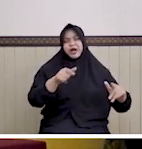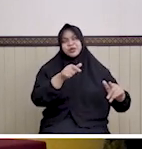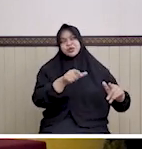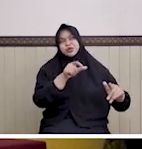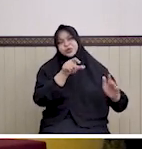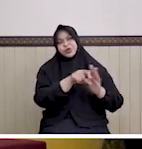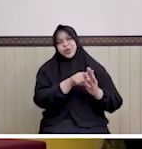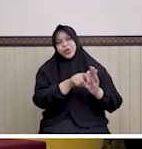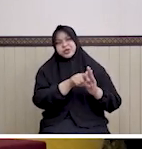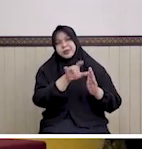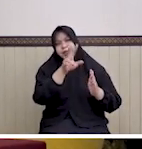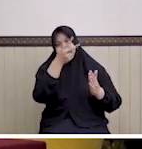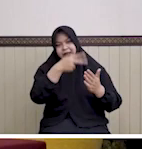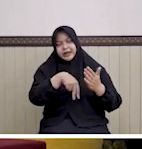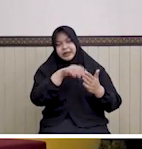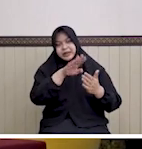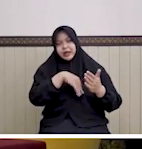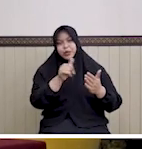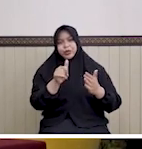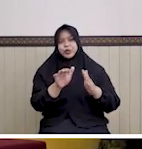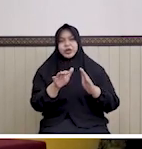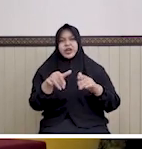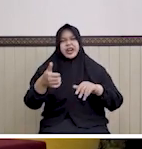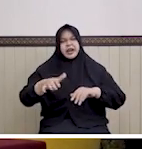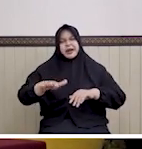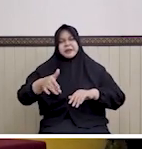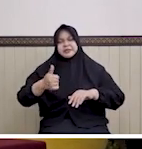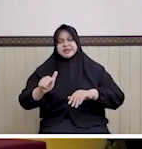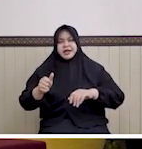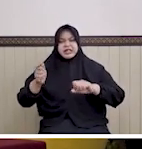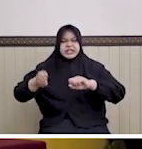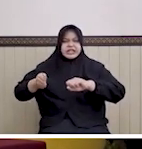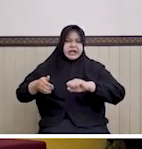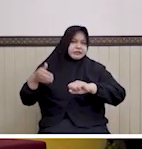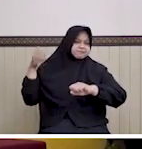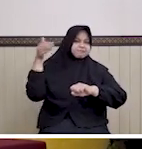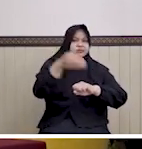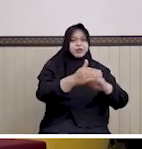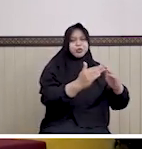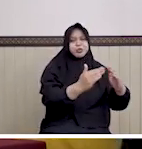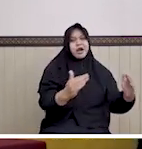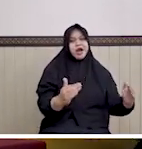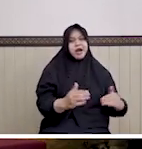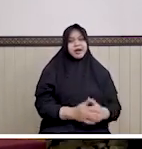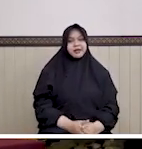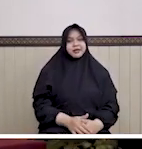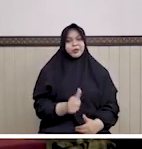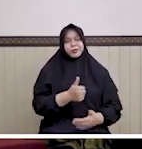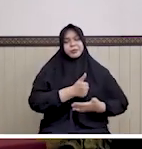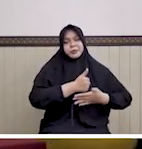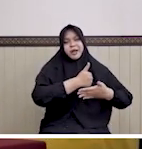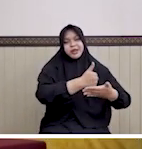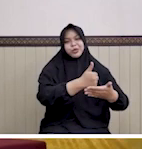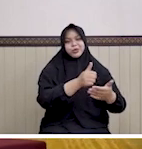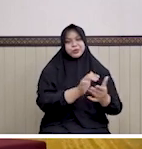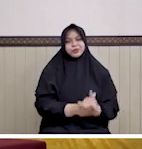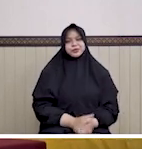ADB pernah juga sidang ditempat itu untuk membantu ini ya karena